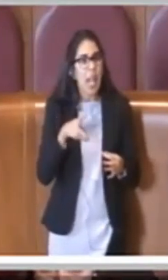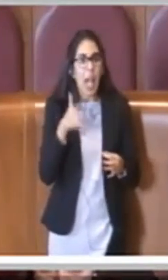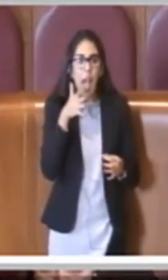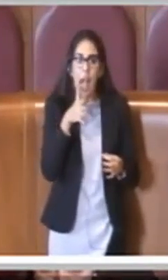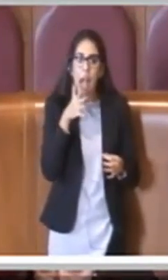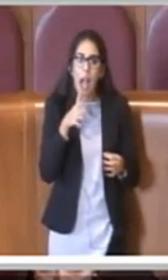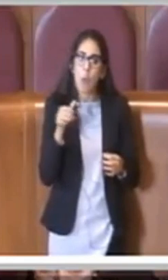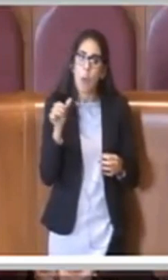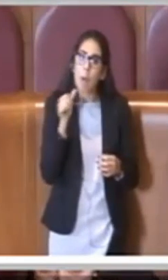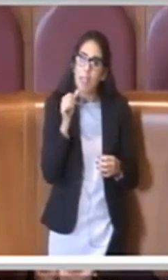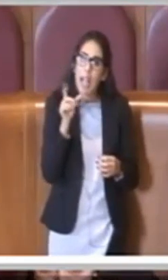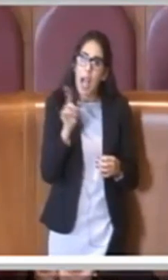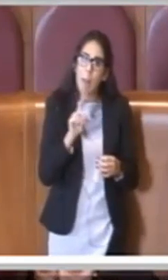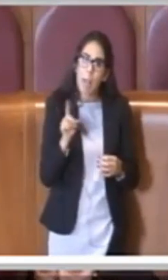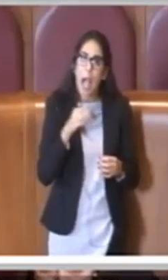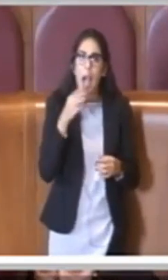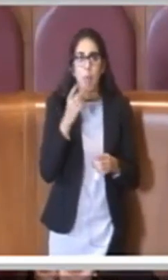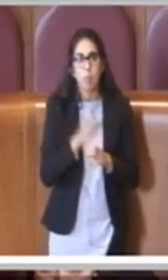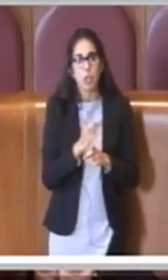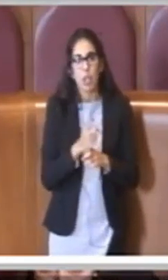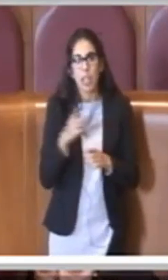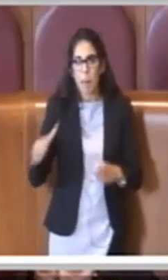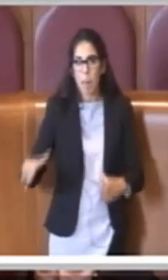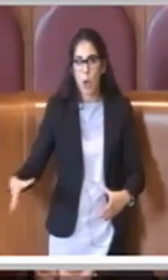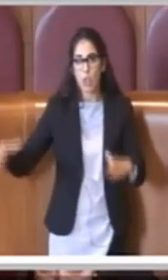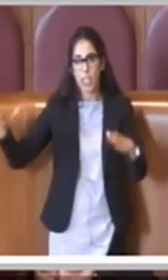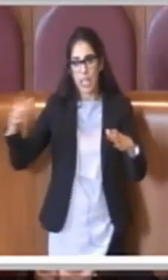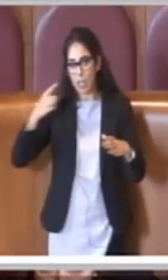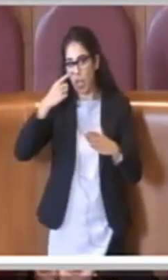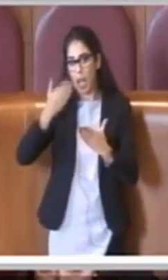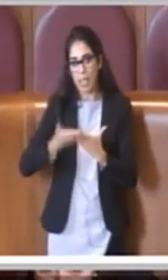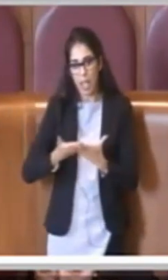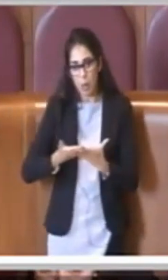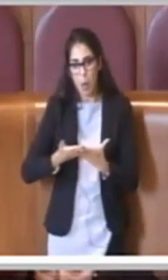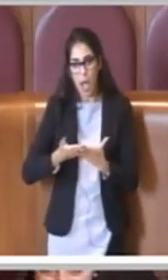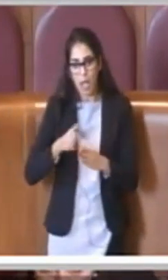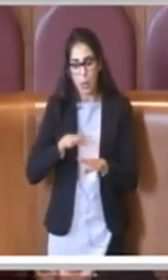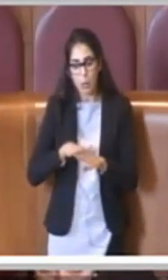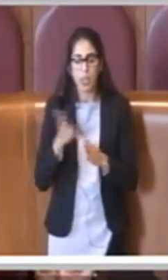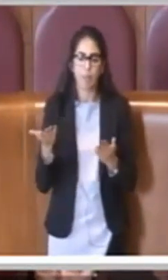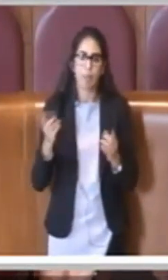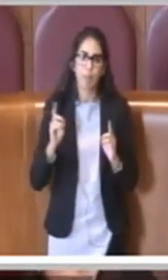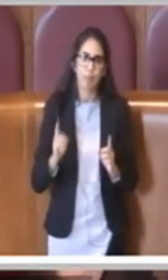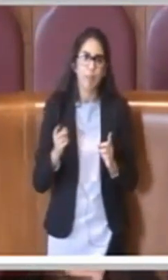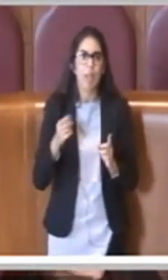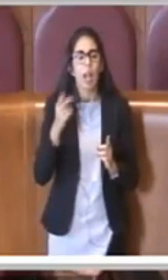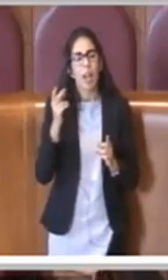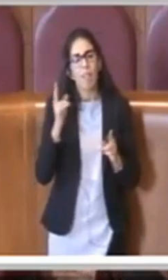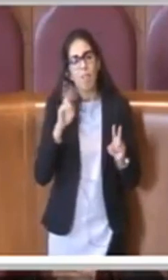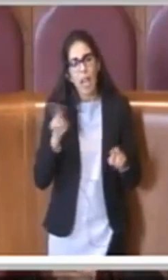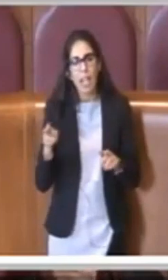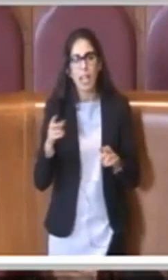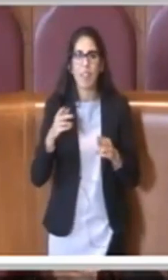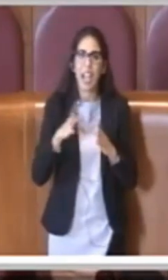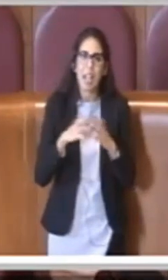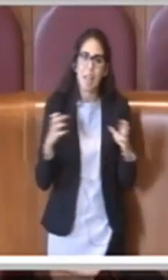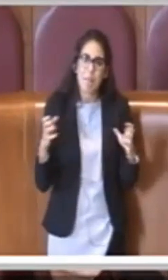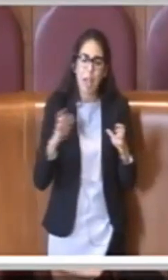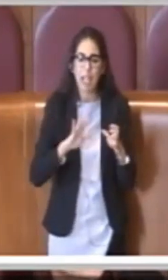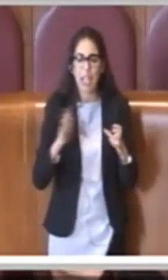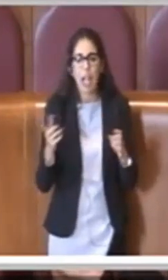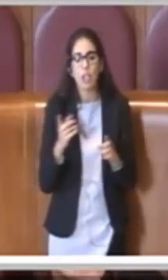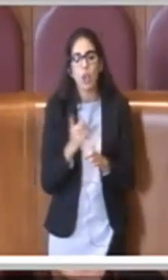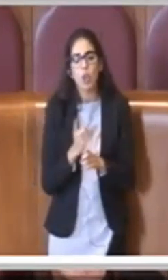per stoccare appunto l'acqua in dei contenitori adeguati. Quindi la verifica dell'impiantistica e quant'altro deve essere magari un